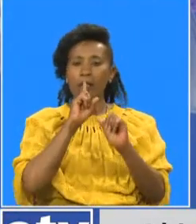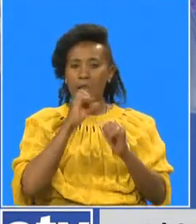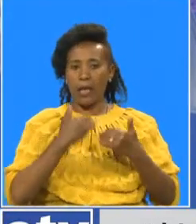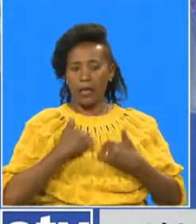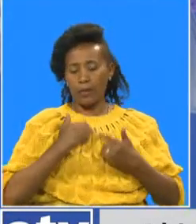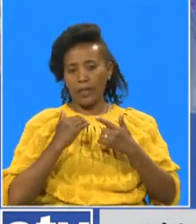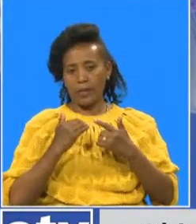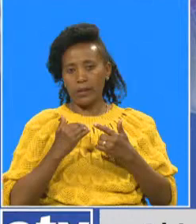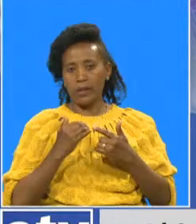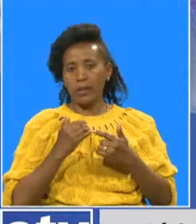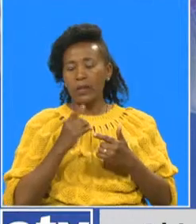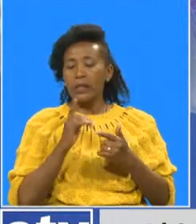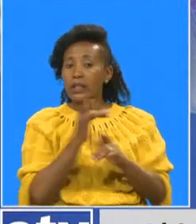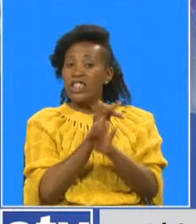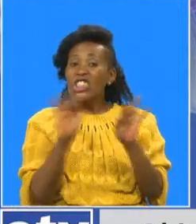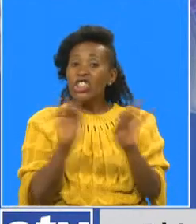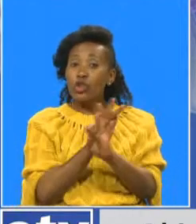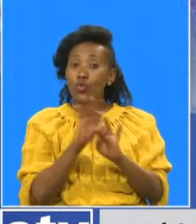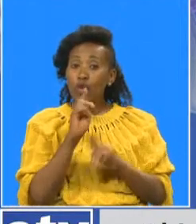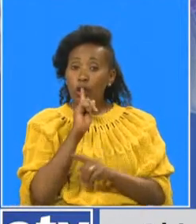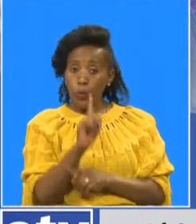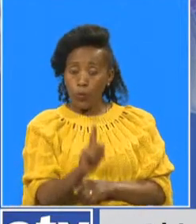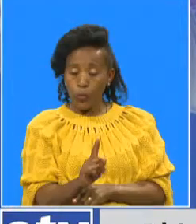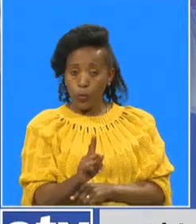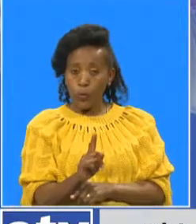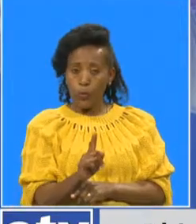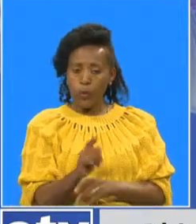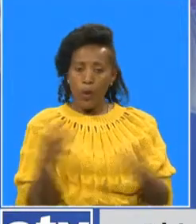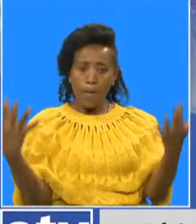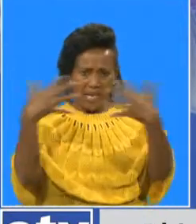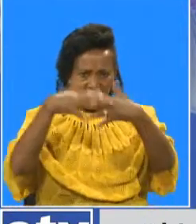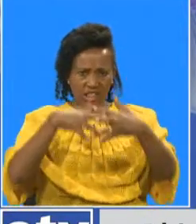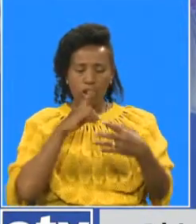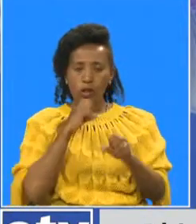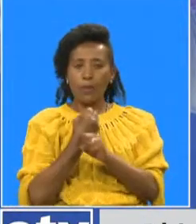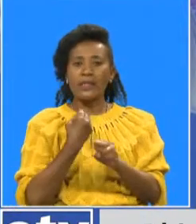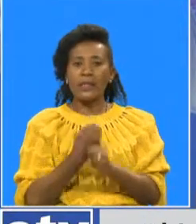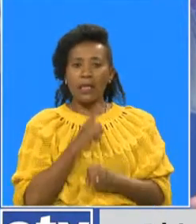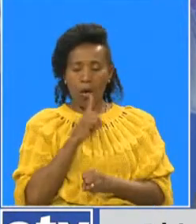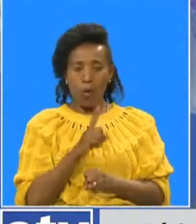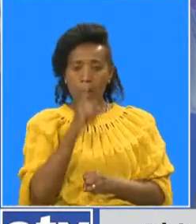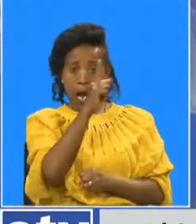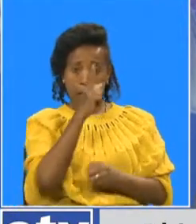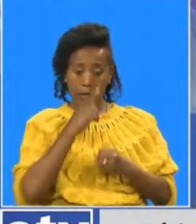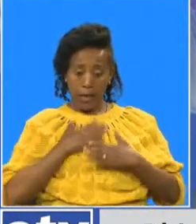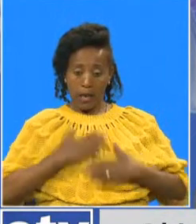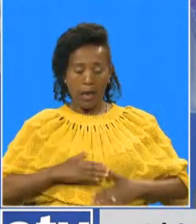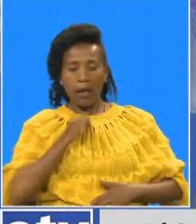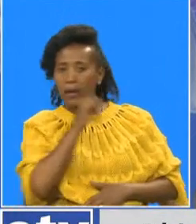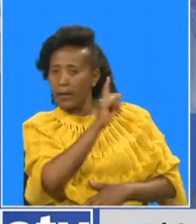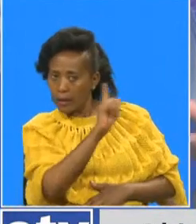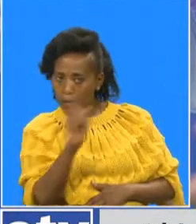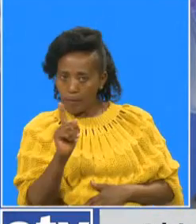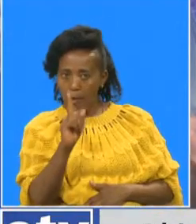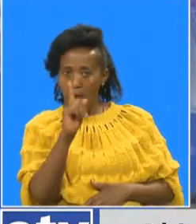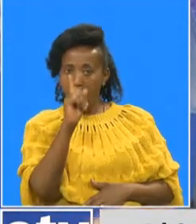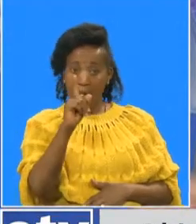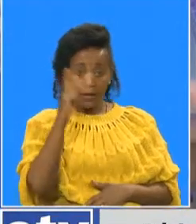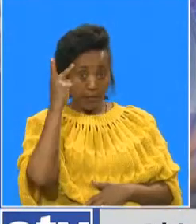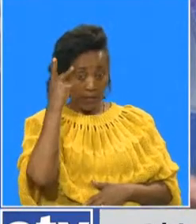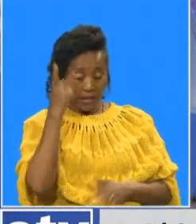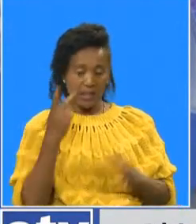ያለበት እንትን ነው። ኢንዱስትሪውም በቅንጅት ነው የሚሰራው፣ ባይዞ የአንድ አካል አይደለም። እንጃ እንደ